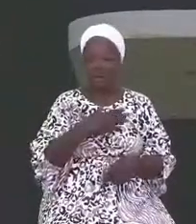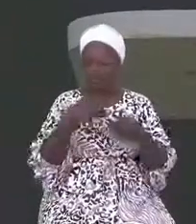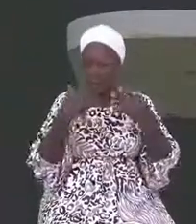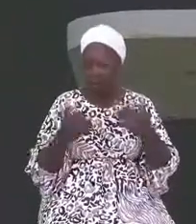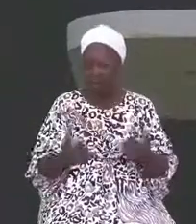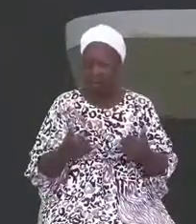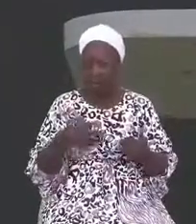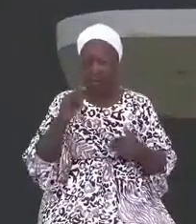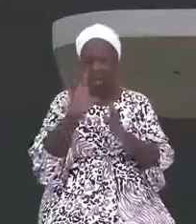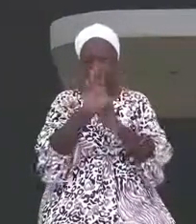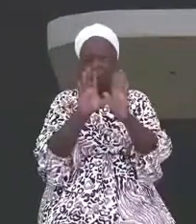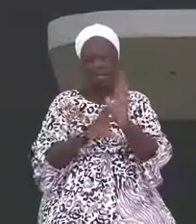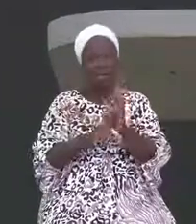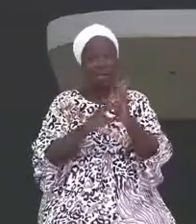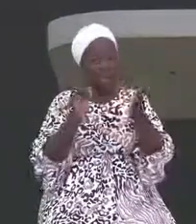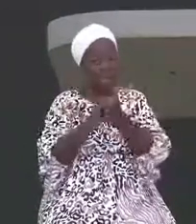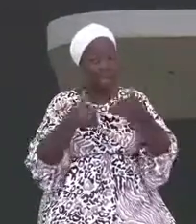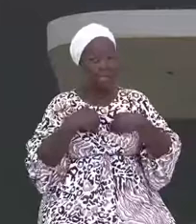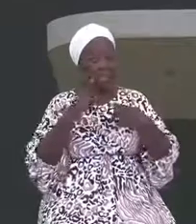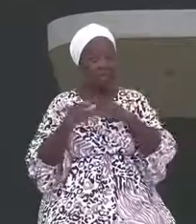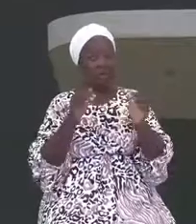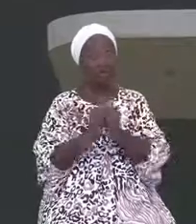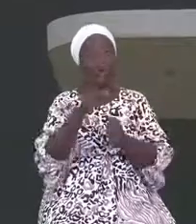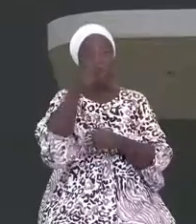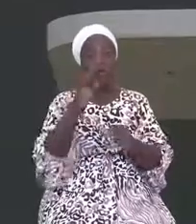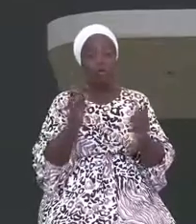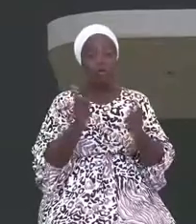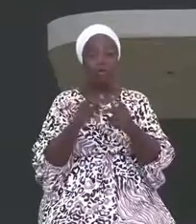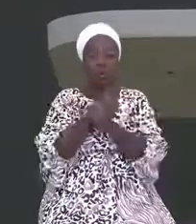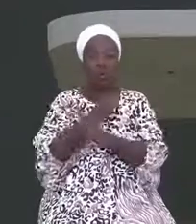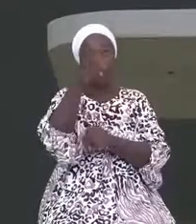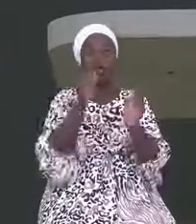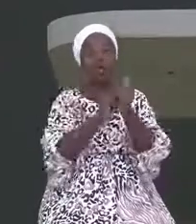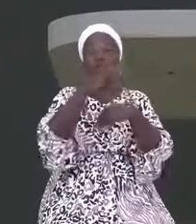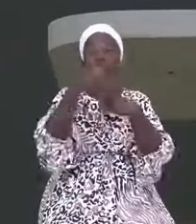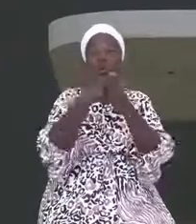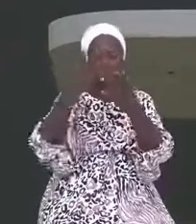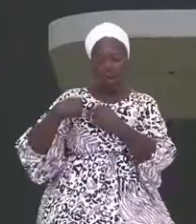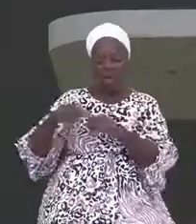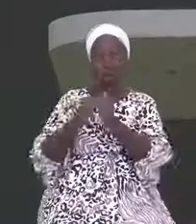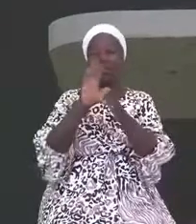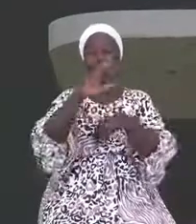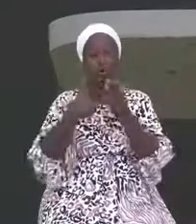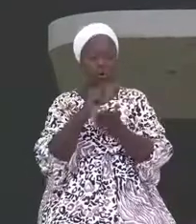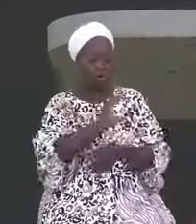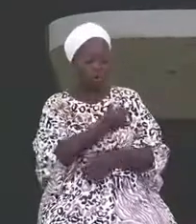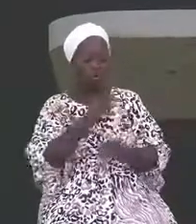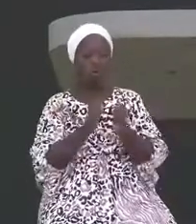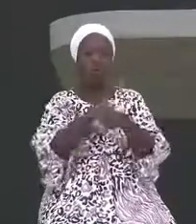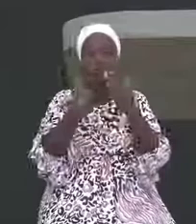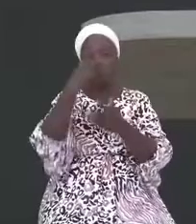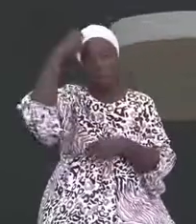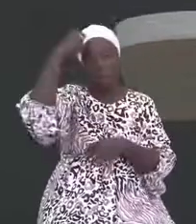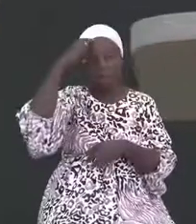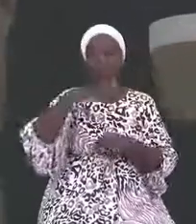le commandement qui se rapporte à Dieu, tu aimeras Dieu de tout ton cœur, de toute ton âme, de toute ta pensée, que